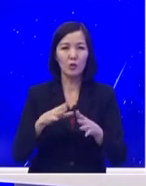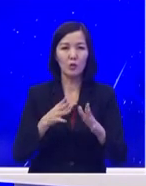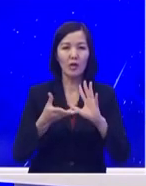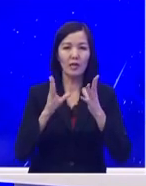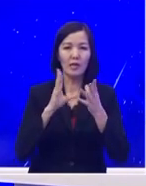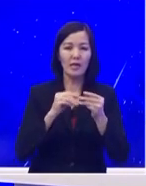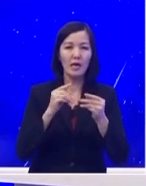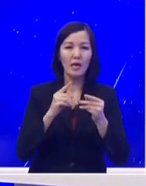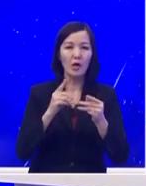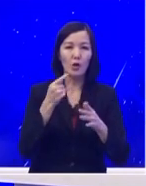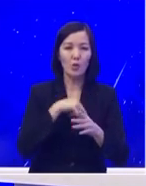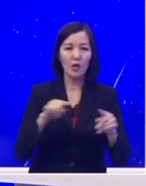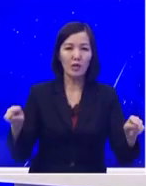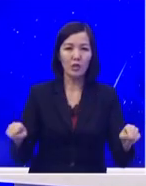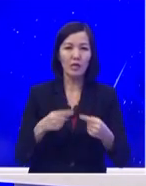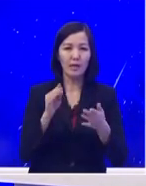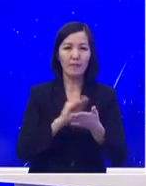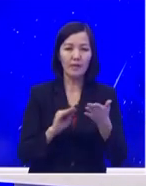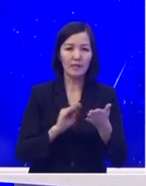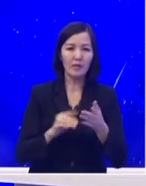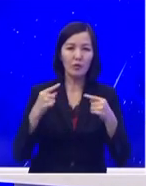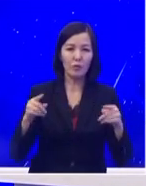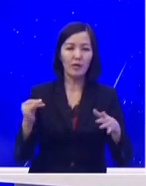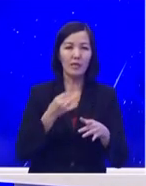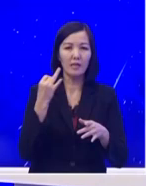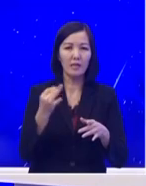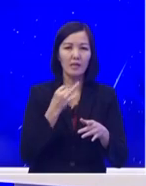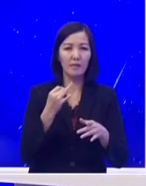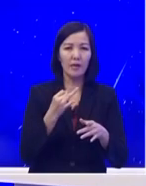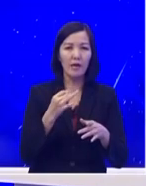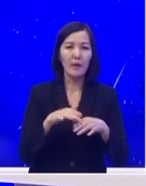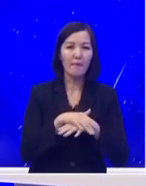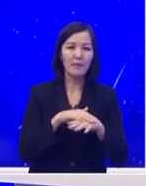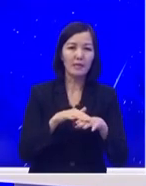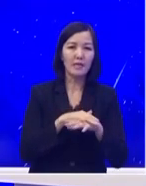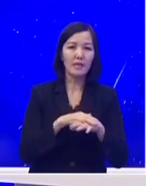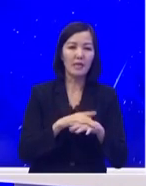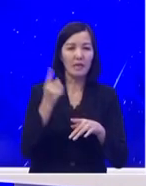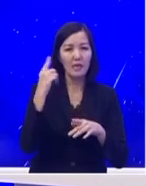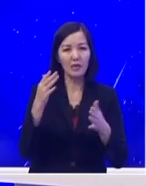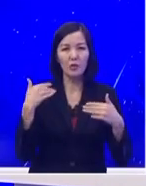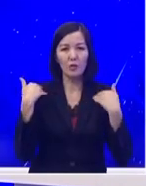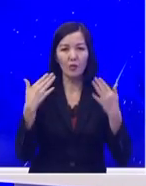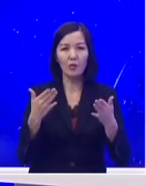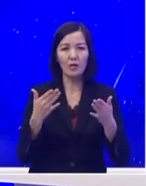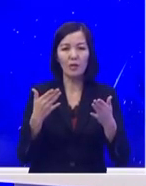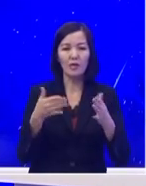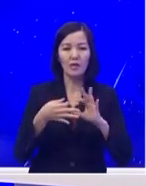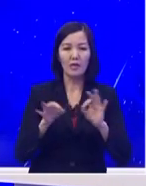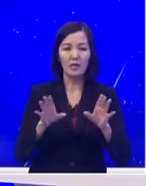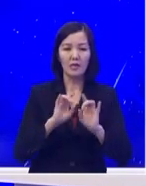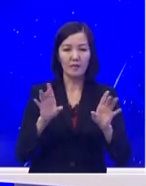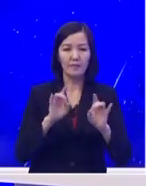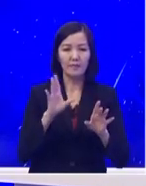и прогнозирования Рухани Жангыру, пресс-секретарями и другими заинтересованными лицами, маститые идеологи поделились накопленными